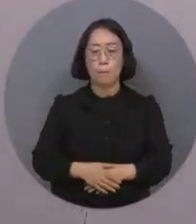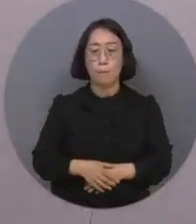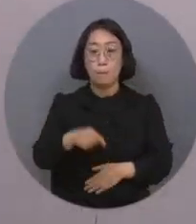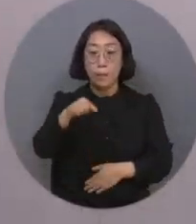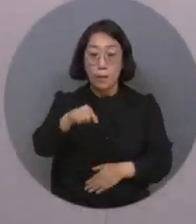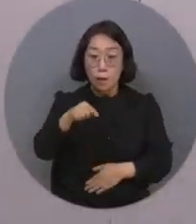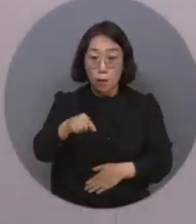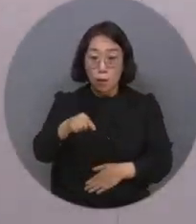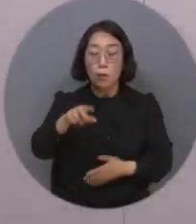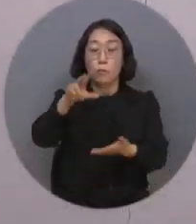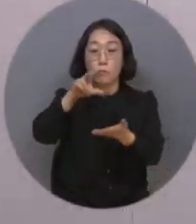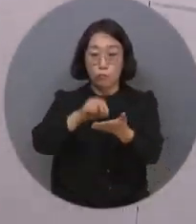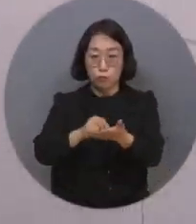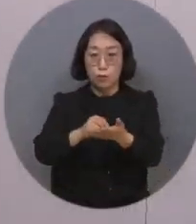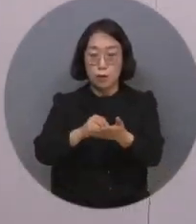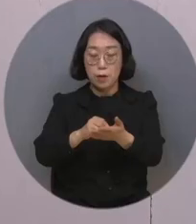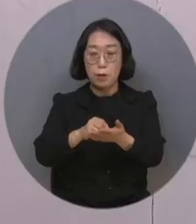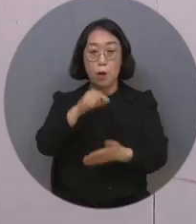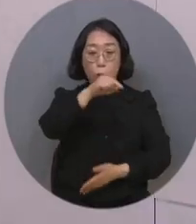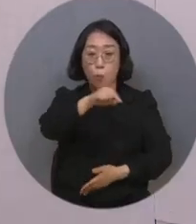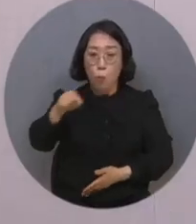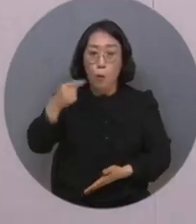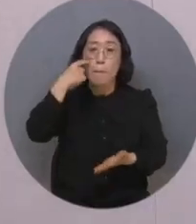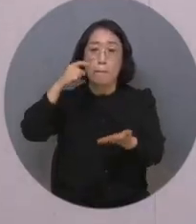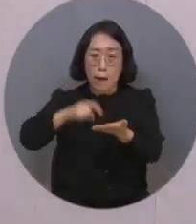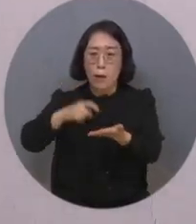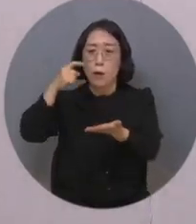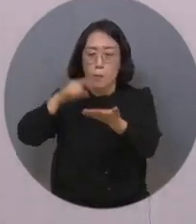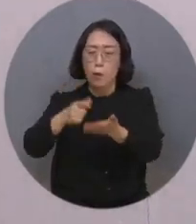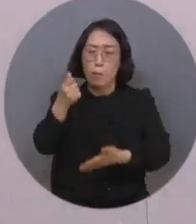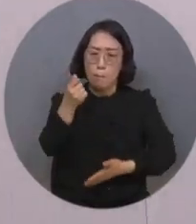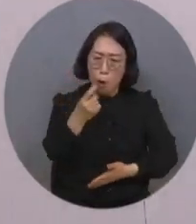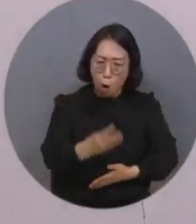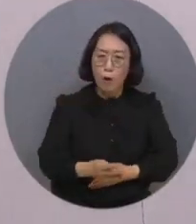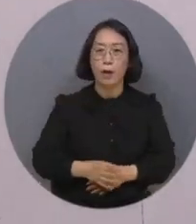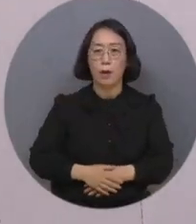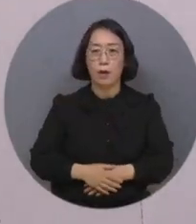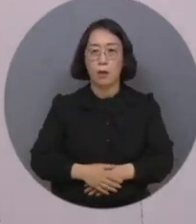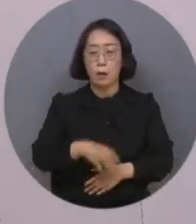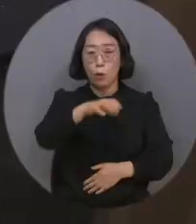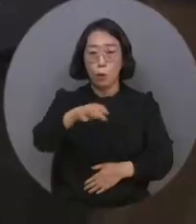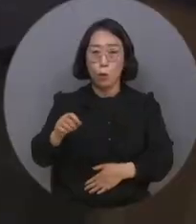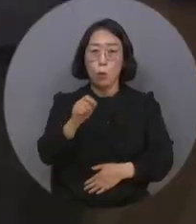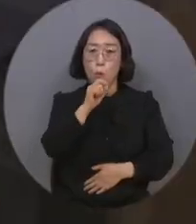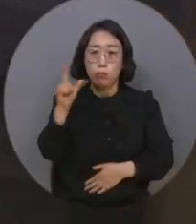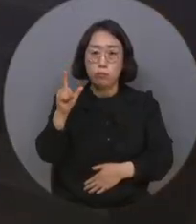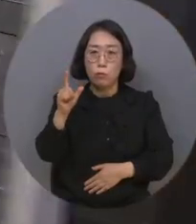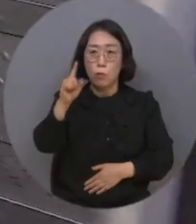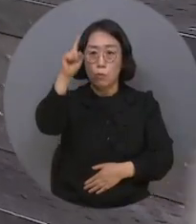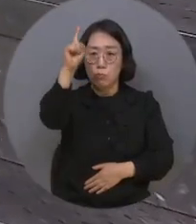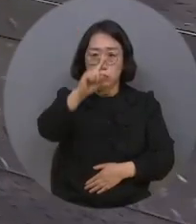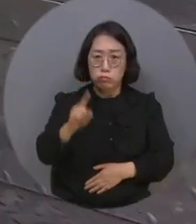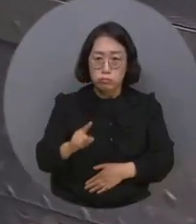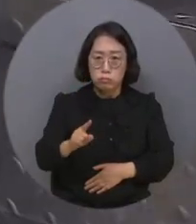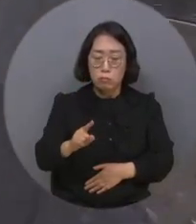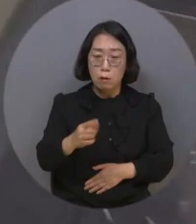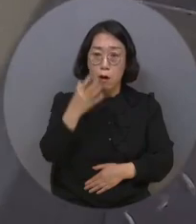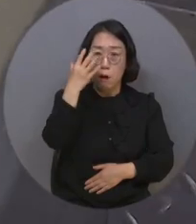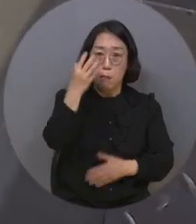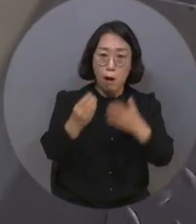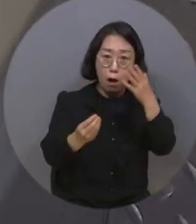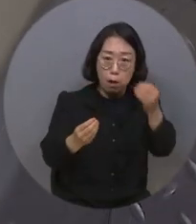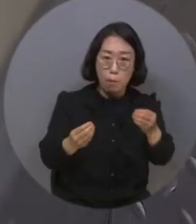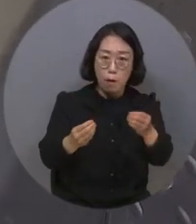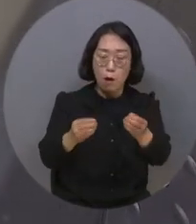이러한 문제는 건물 전반에서 확인됩니다. 그런데 현재 건물 곳곳에서 갈라짐이 발생해 문제가